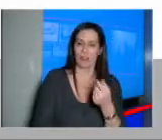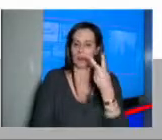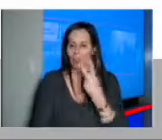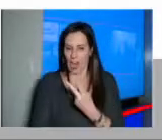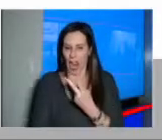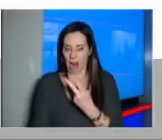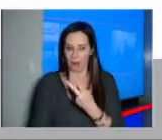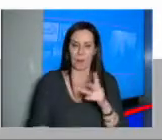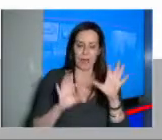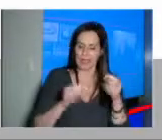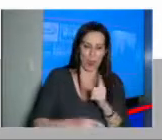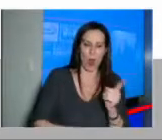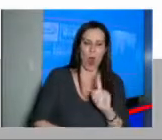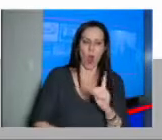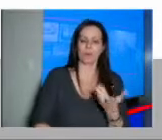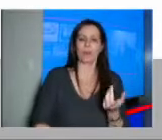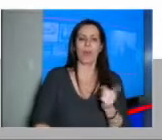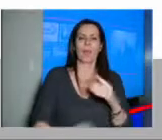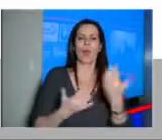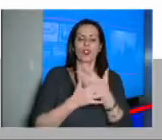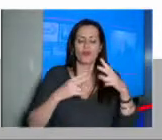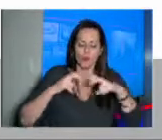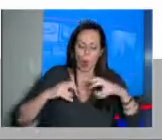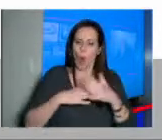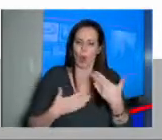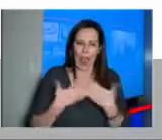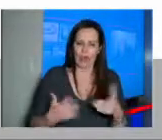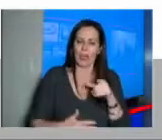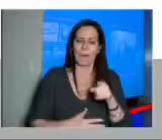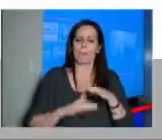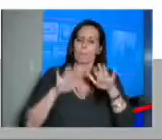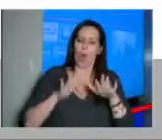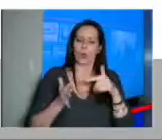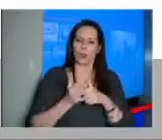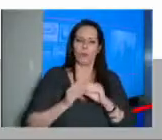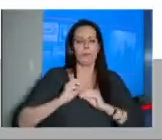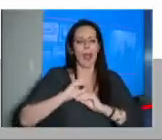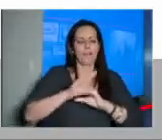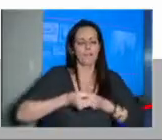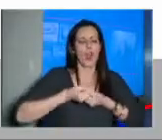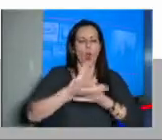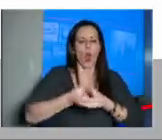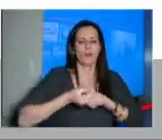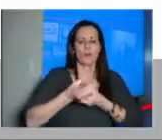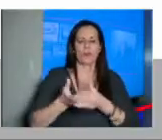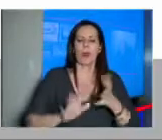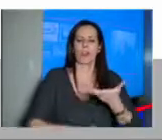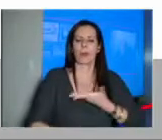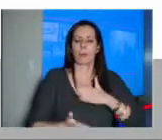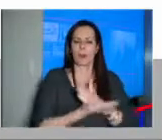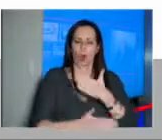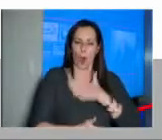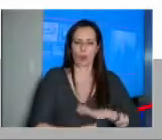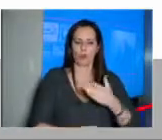בשתיים, הם לא חדשות חוקרות בכלל. הן פחות או יותר מעבירות לנו מה שמקבלי החלטות